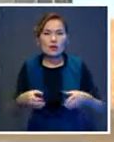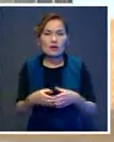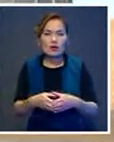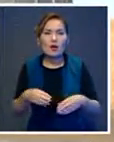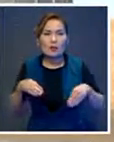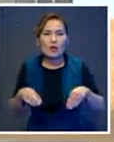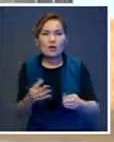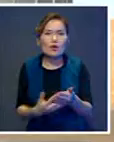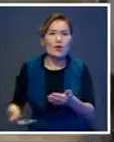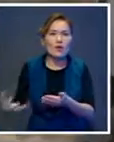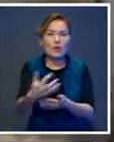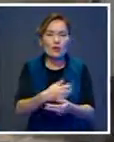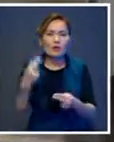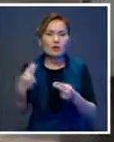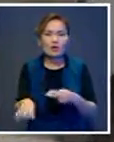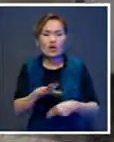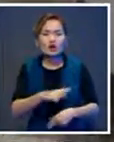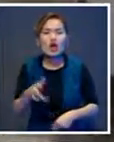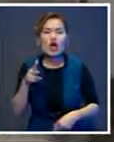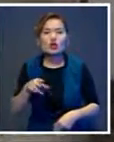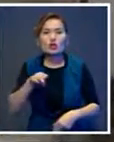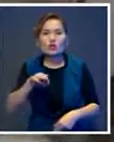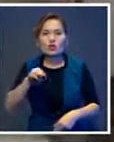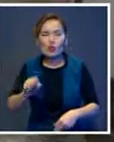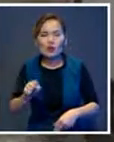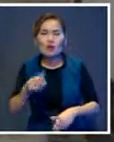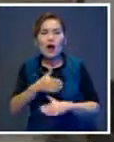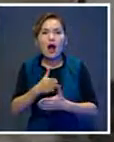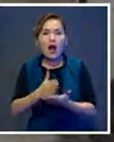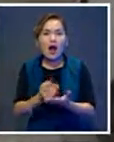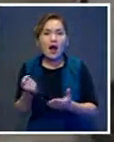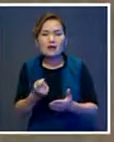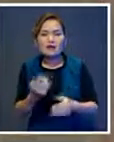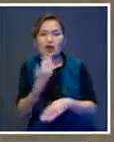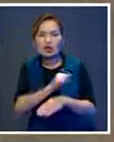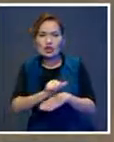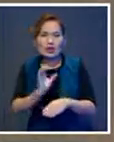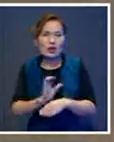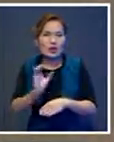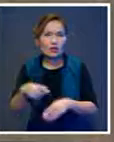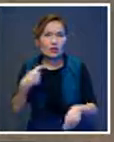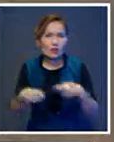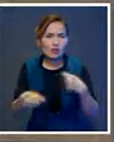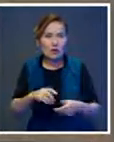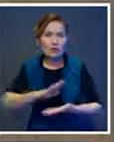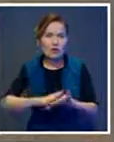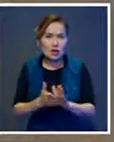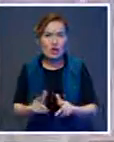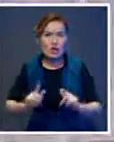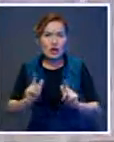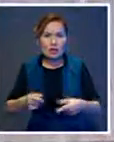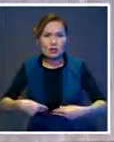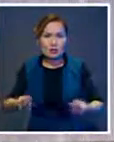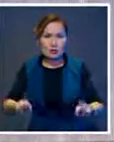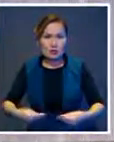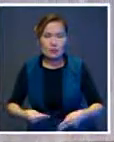жинап, қамбаға өткізді. 3 мың тонна астықты Бельгия мемлекетіне жөнелтпек. Қартқорлықтың басқа да елдермен келісім жасалып жатыр. Биылғы